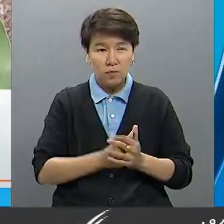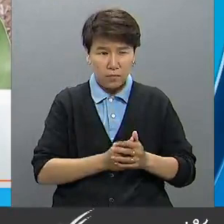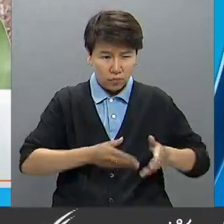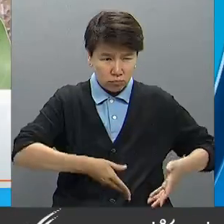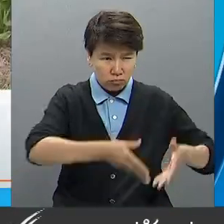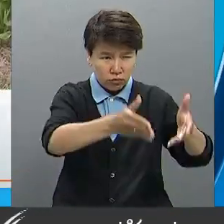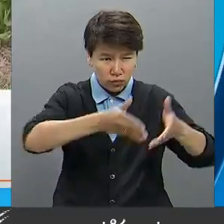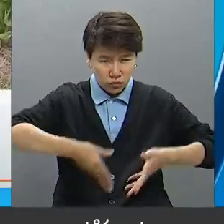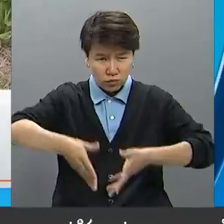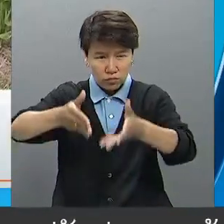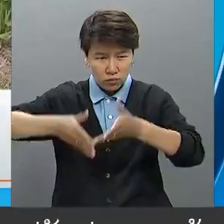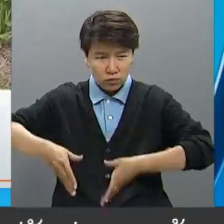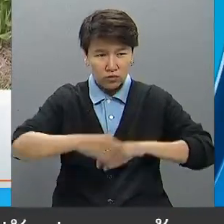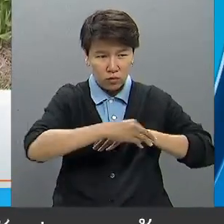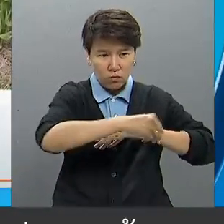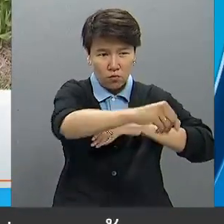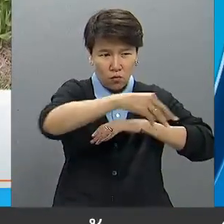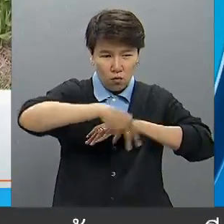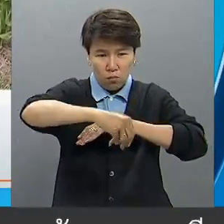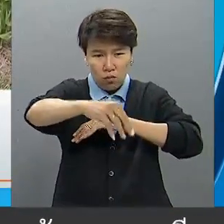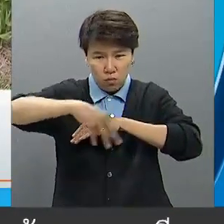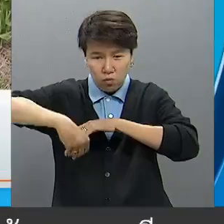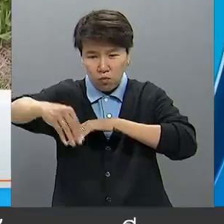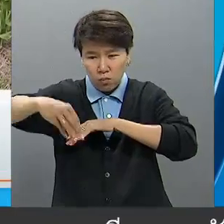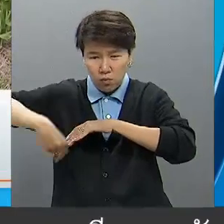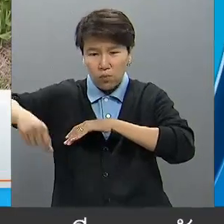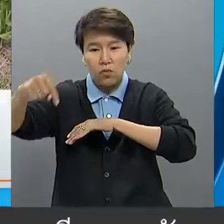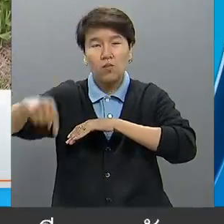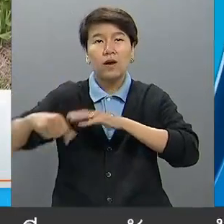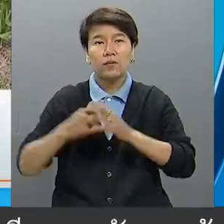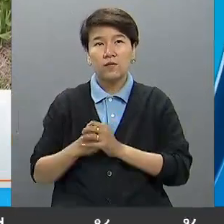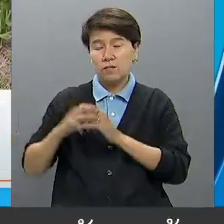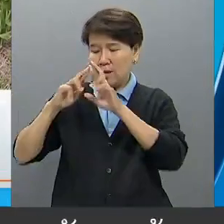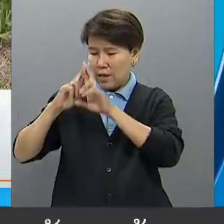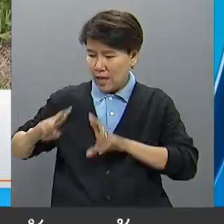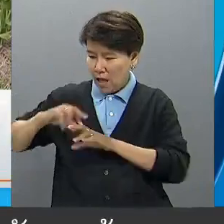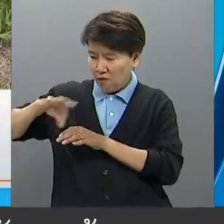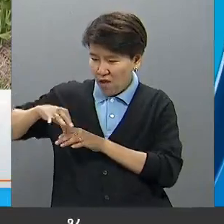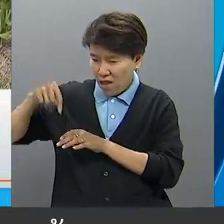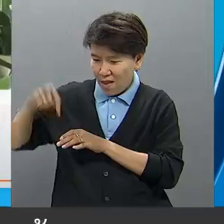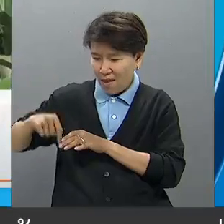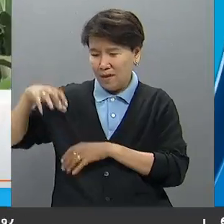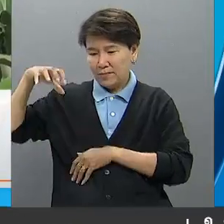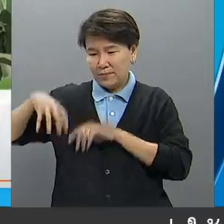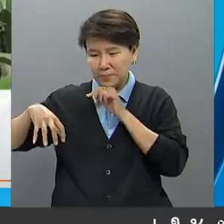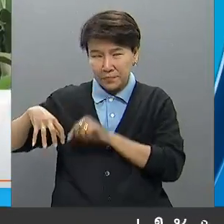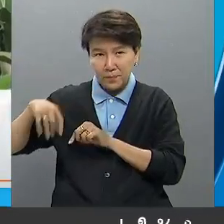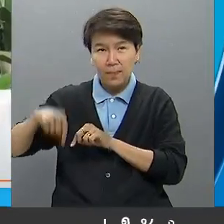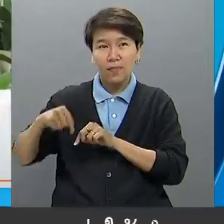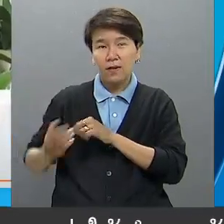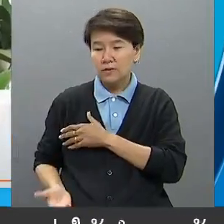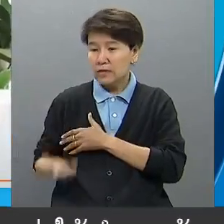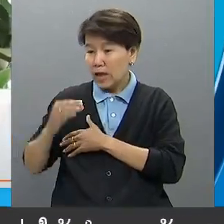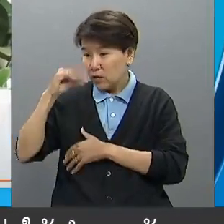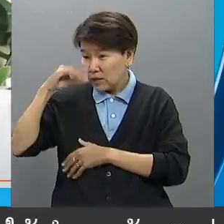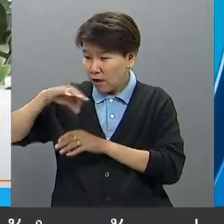ลูกเพื่อการท่องเที่ยวเนี่ยม ัน ต้องมีครบวงจรนิดนึงนะฮะมีร้านกาแฟนะครับจิบกาแฟยามเช้านะครับถ่ายรูปส